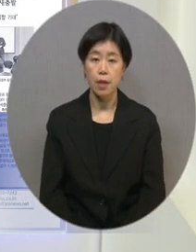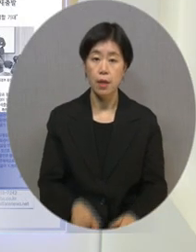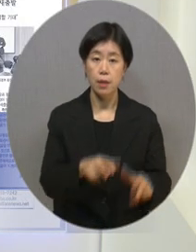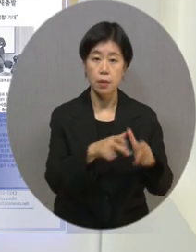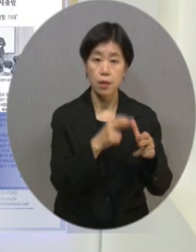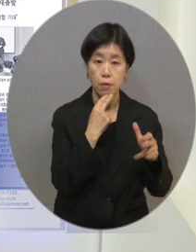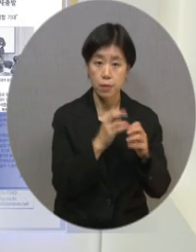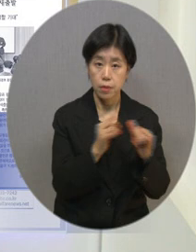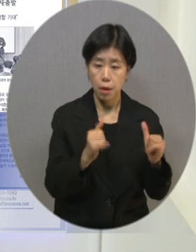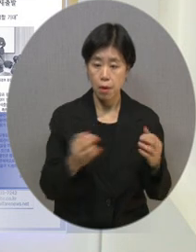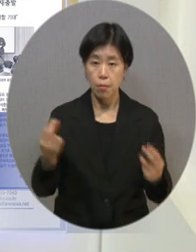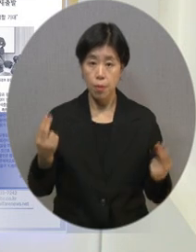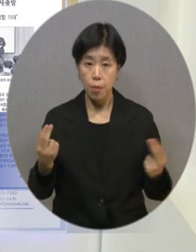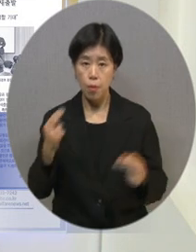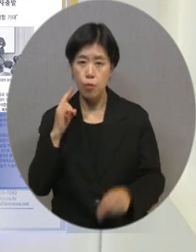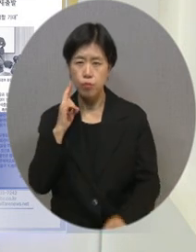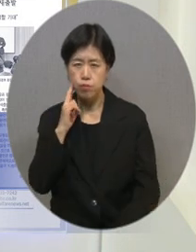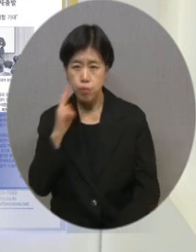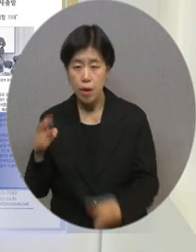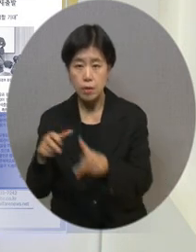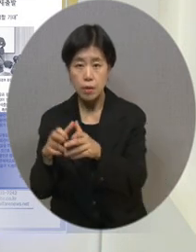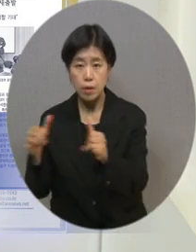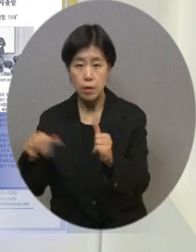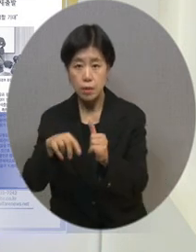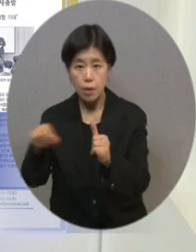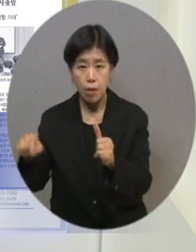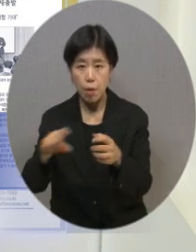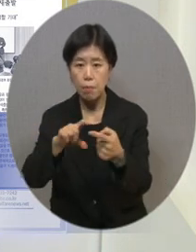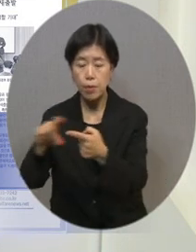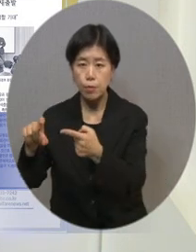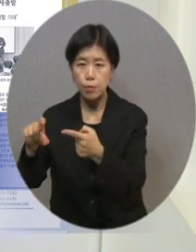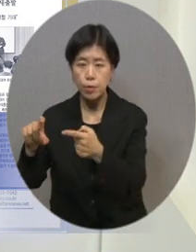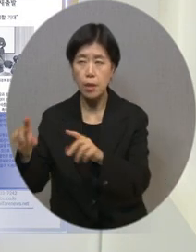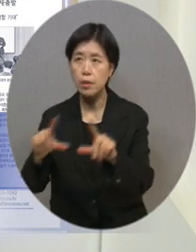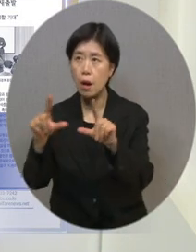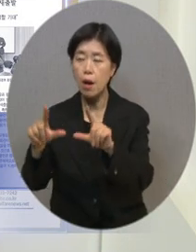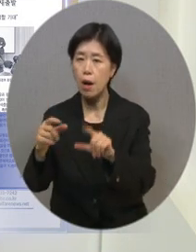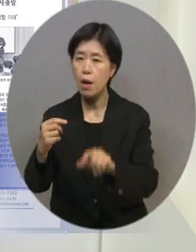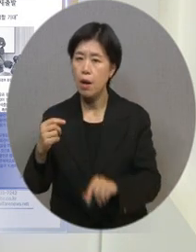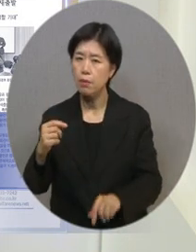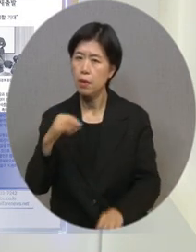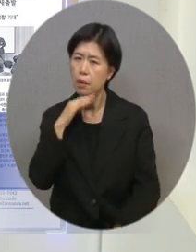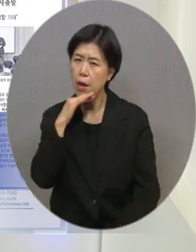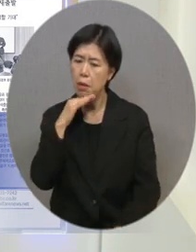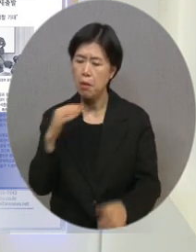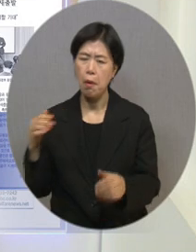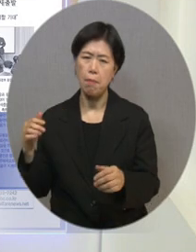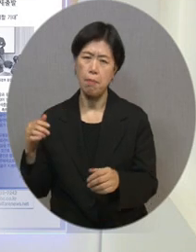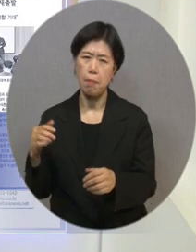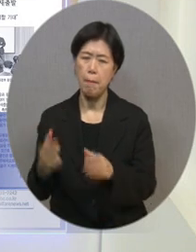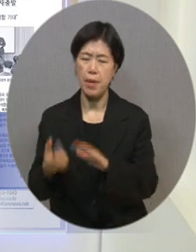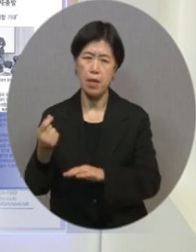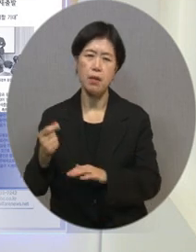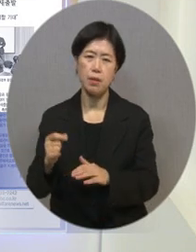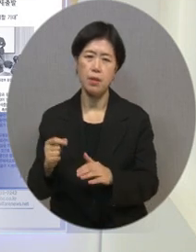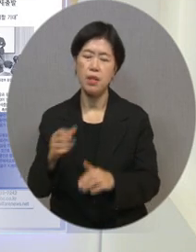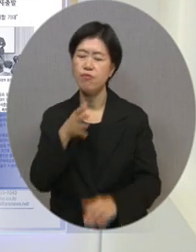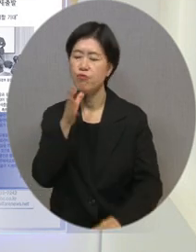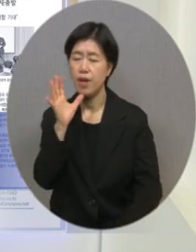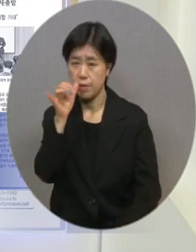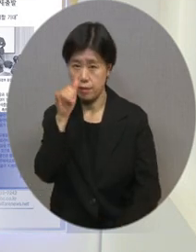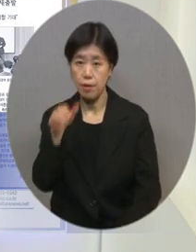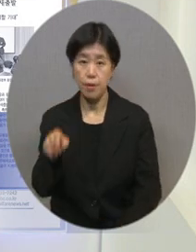비장애인에 비해 중중 장애인들의 평균 기대 수명이 매우 짧고 그만큼 조기 노화 속도도 매우